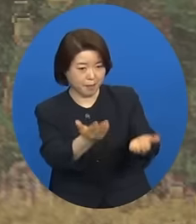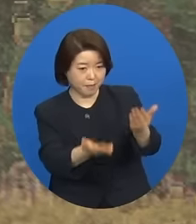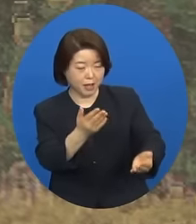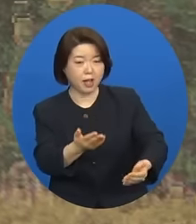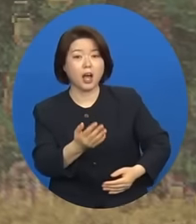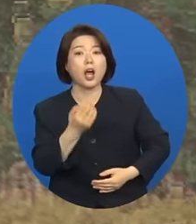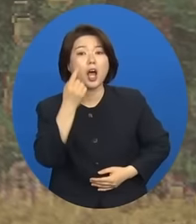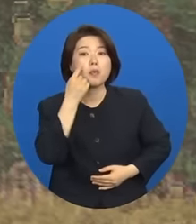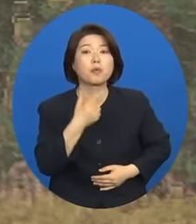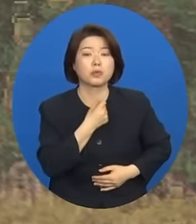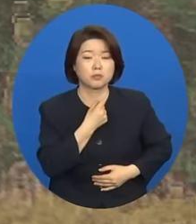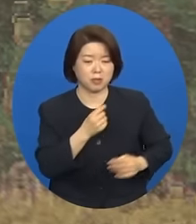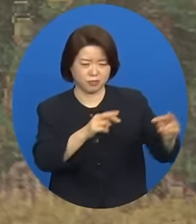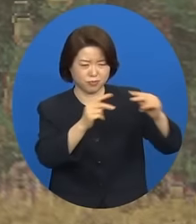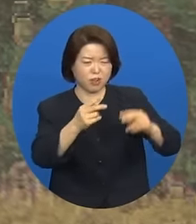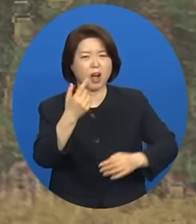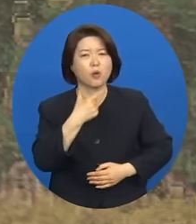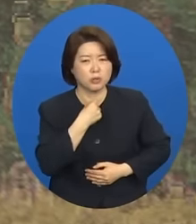많이 옵니다.